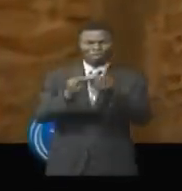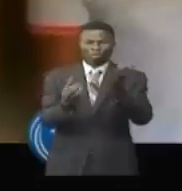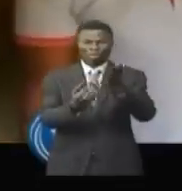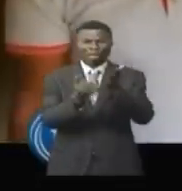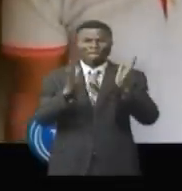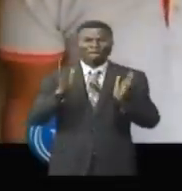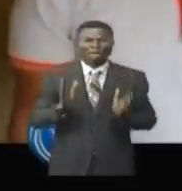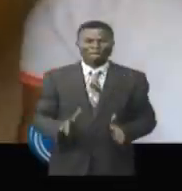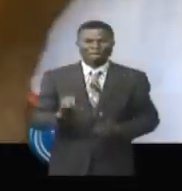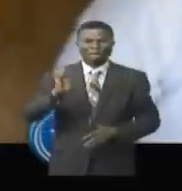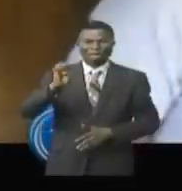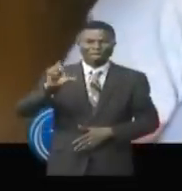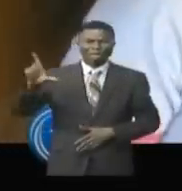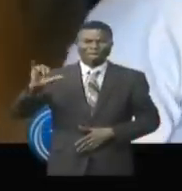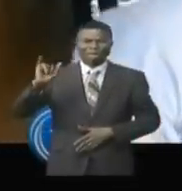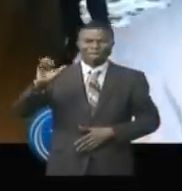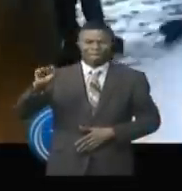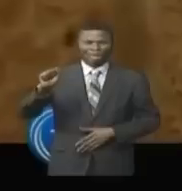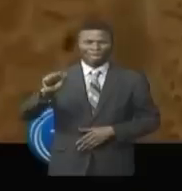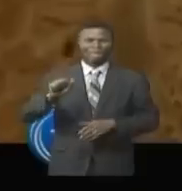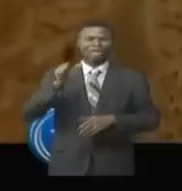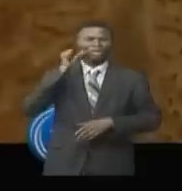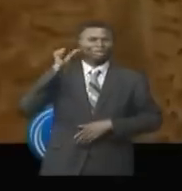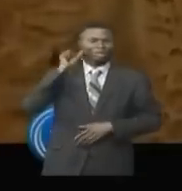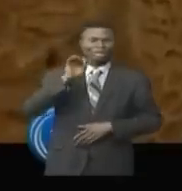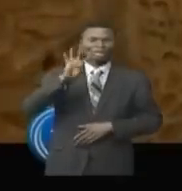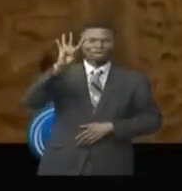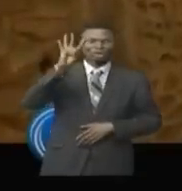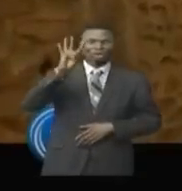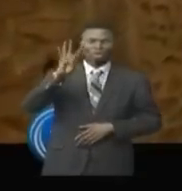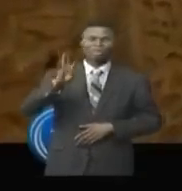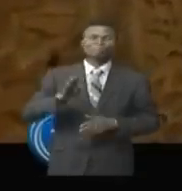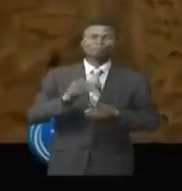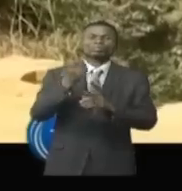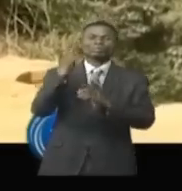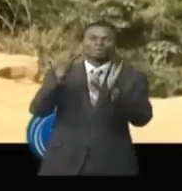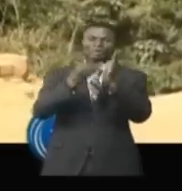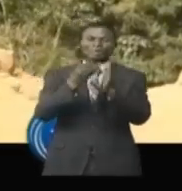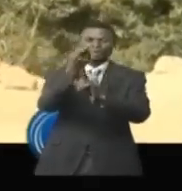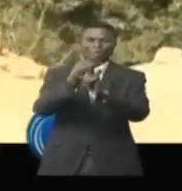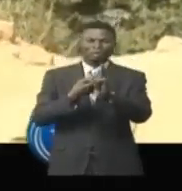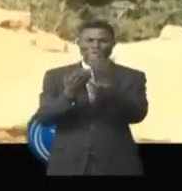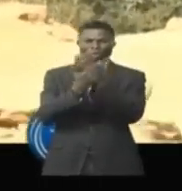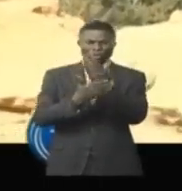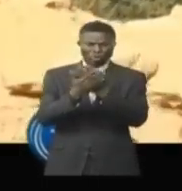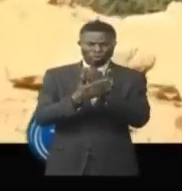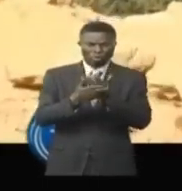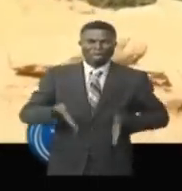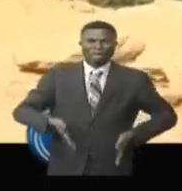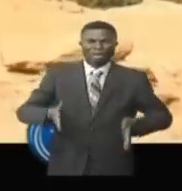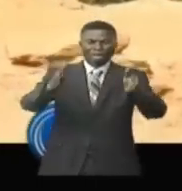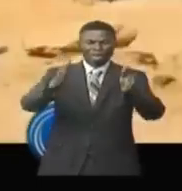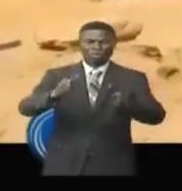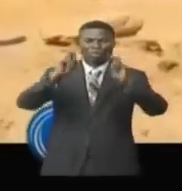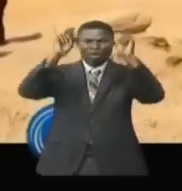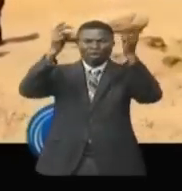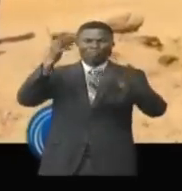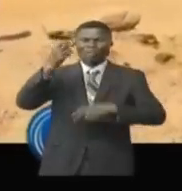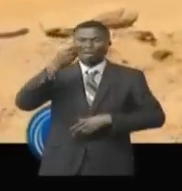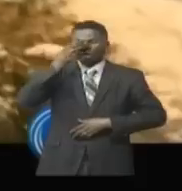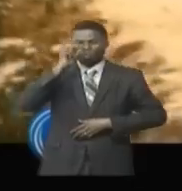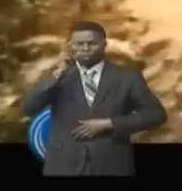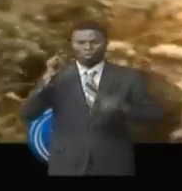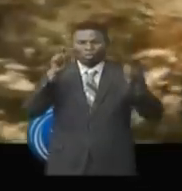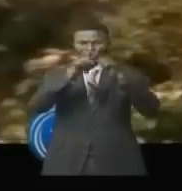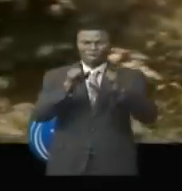Elie Kanane. C'était donc le jeudi 7 juillet, lors d'une descente sur la route Bukavu-Uvira, dans le territoire de